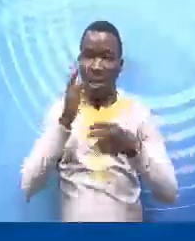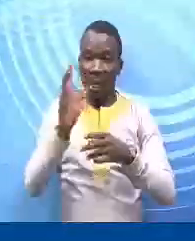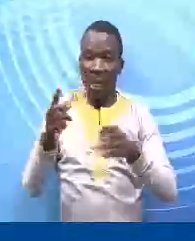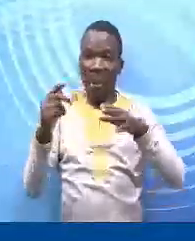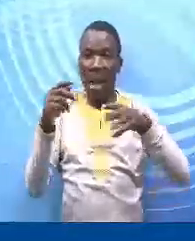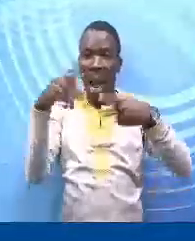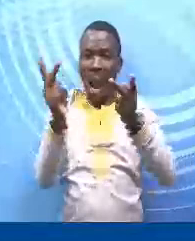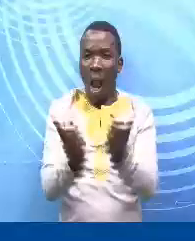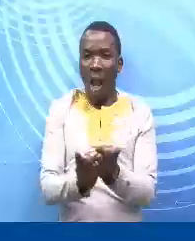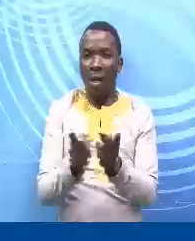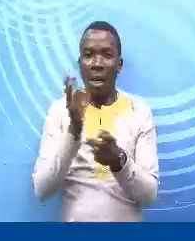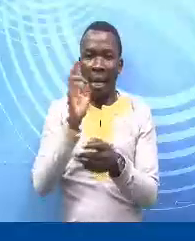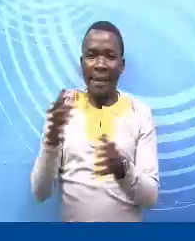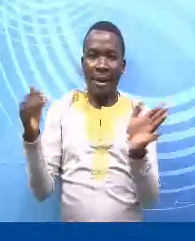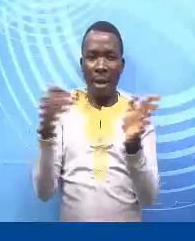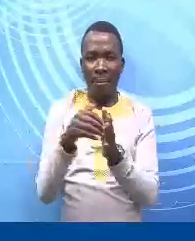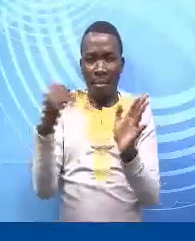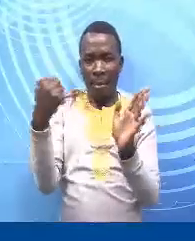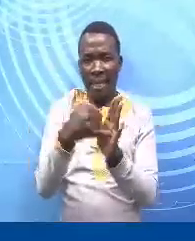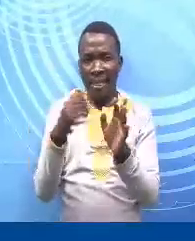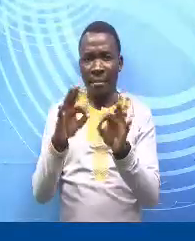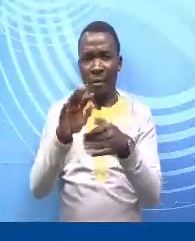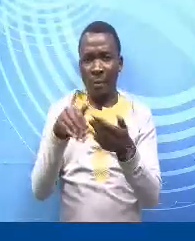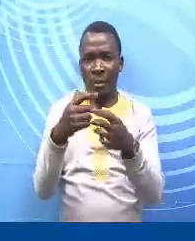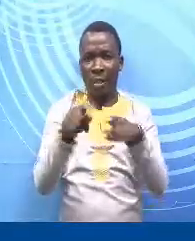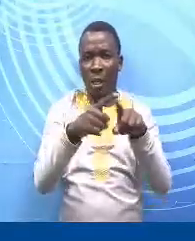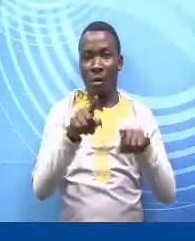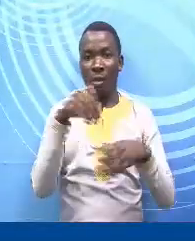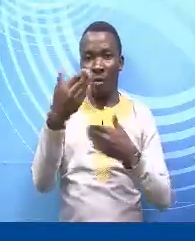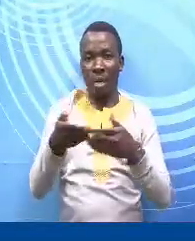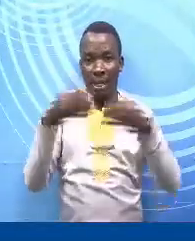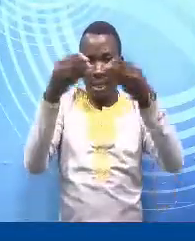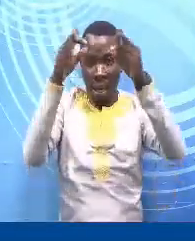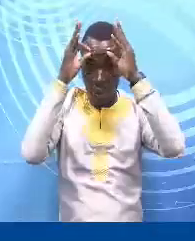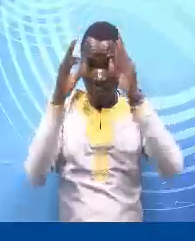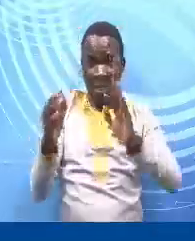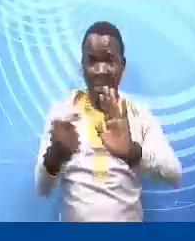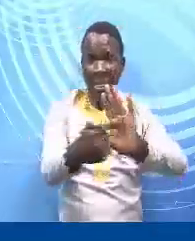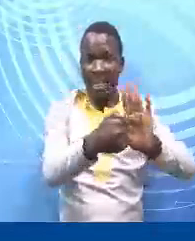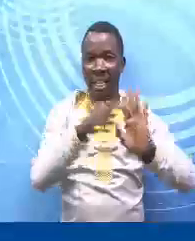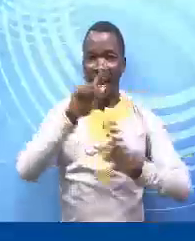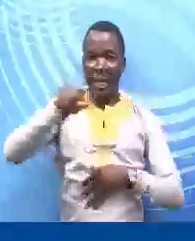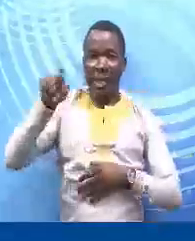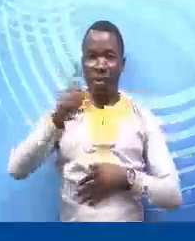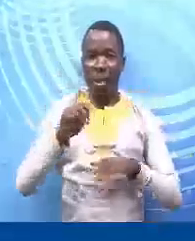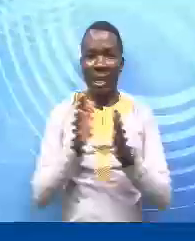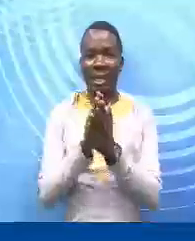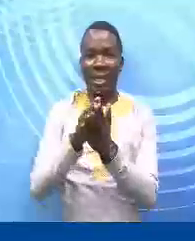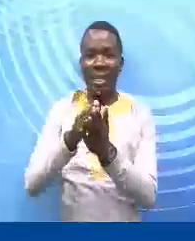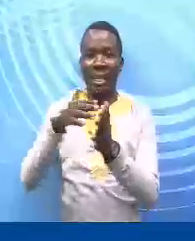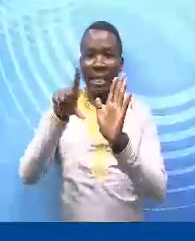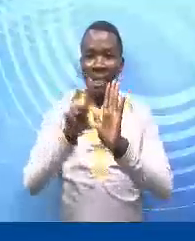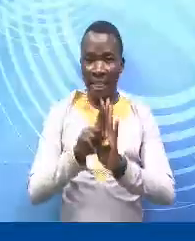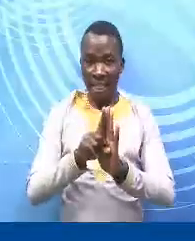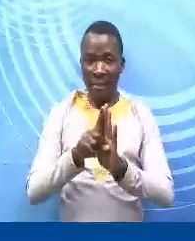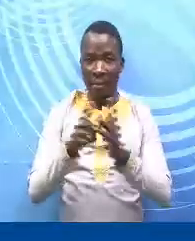location ikareba impact ikareba ibintu bitandukanye no ntigatanga umwanzuro ikerekana nikosa n'itegeko ryabaye